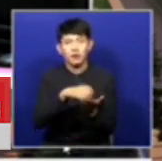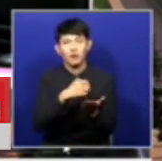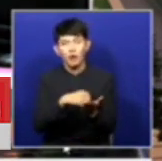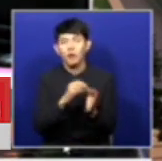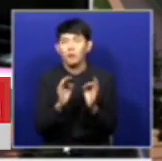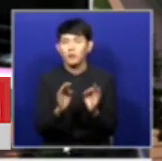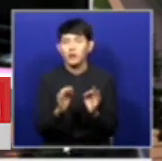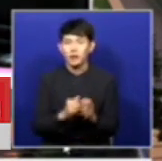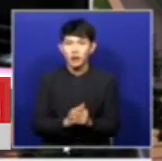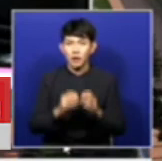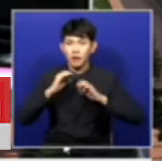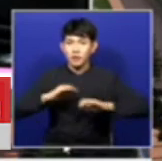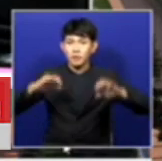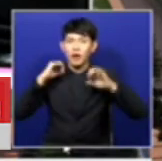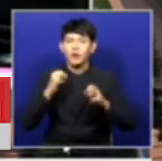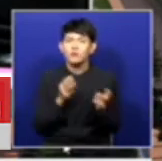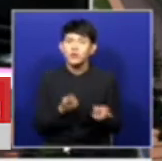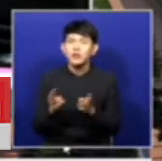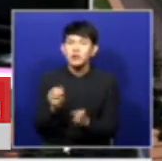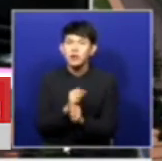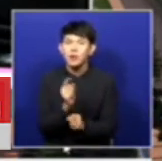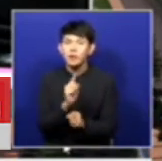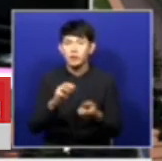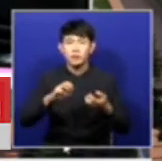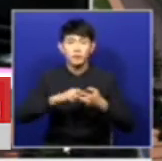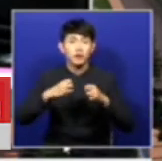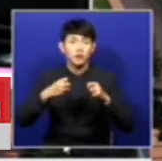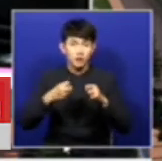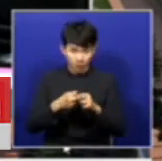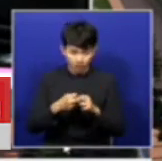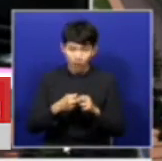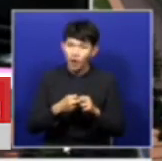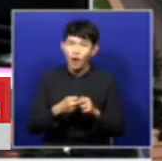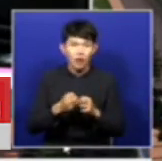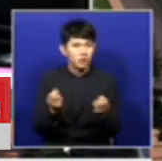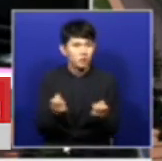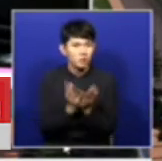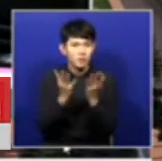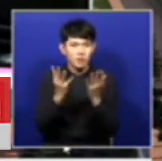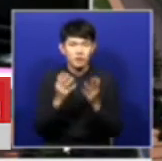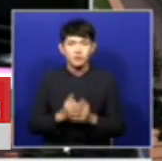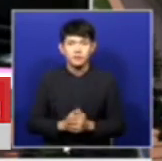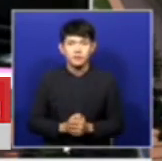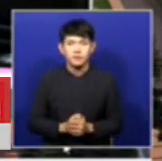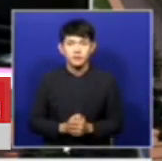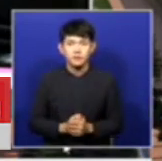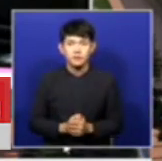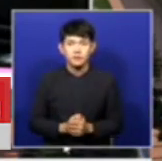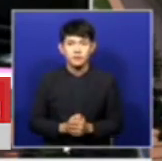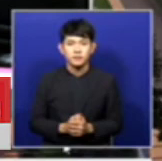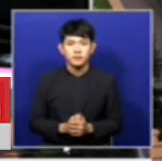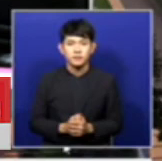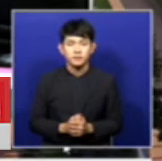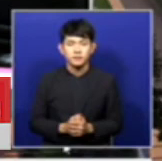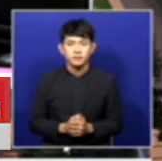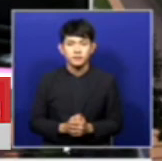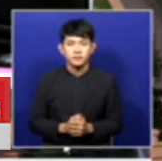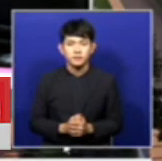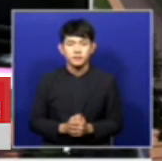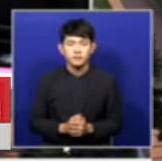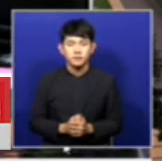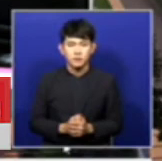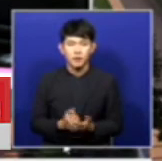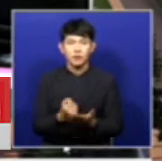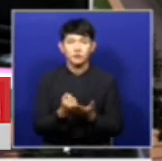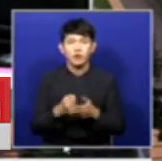และรัฐบาลจะทำอย่างไรเพื่อไม่ให้ปัญหานี้เกิดขึ้นอีกต่อไปนั่นคงจะเป็นสิ่งซึ่งทำ